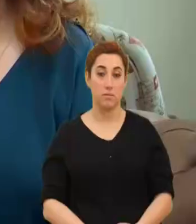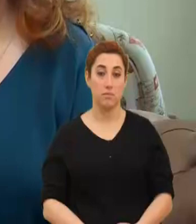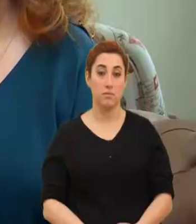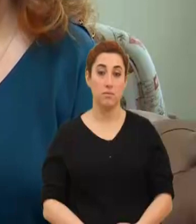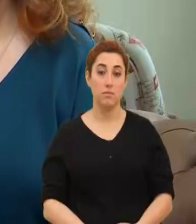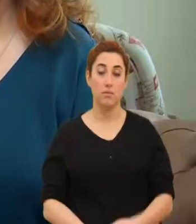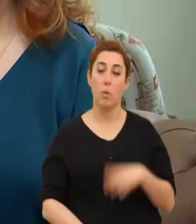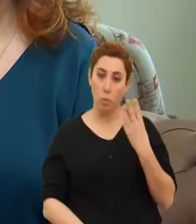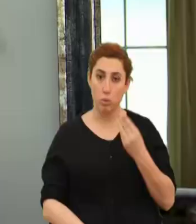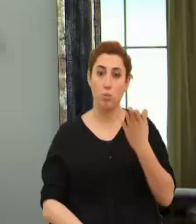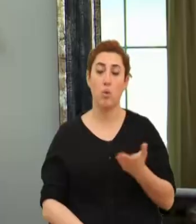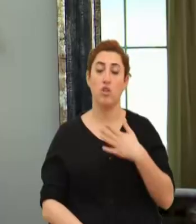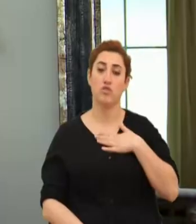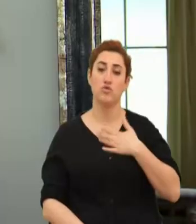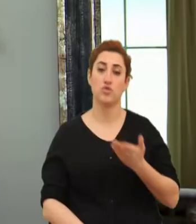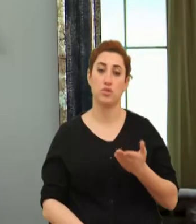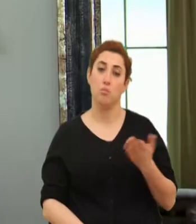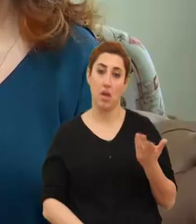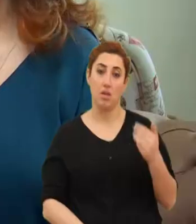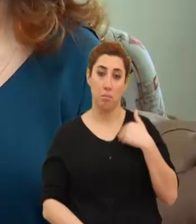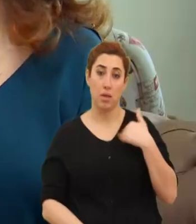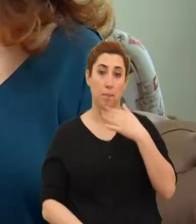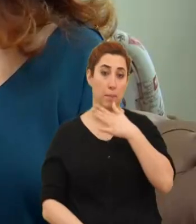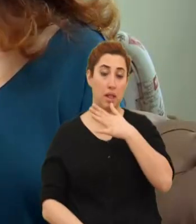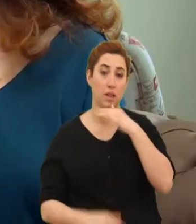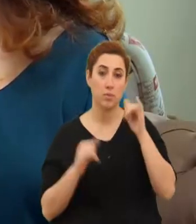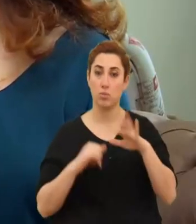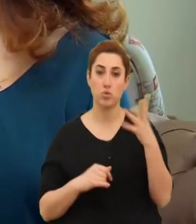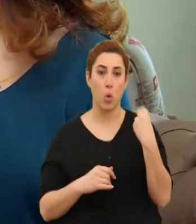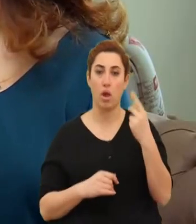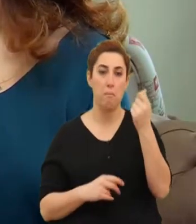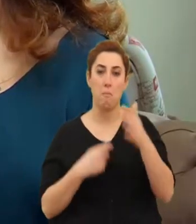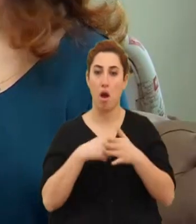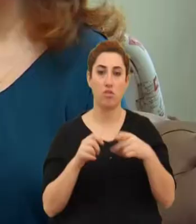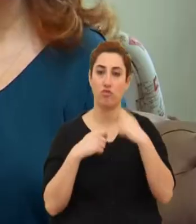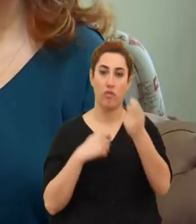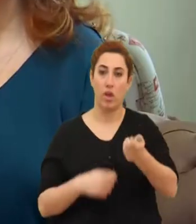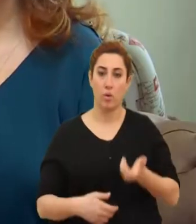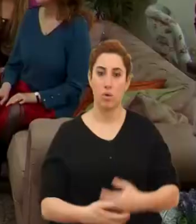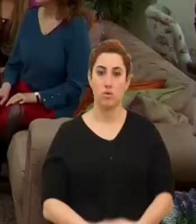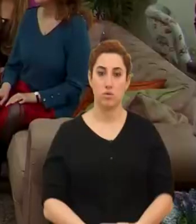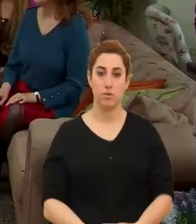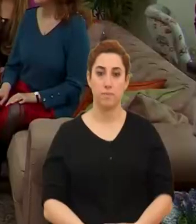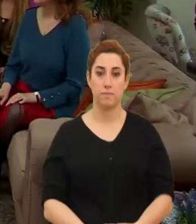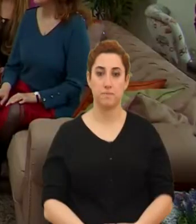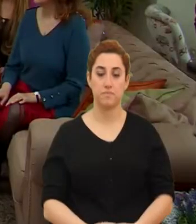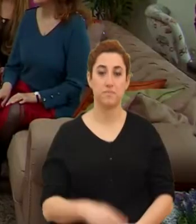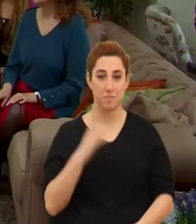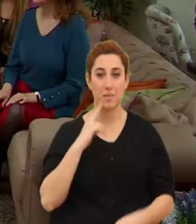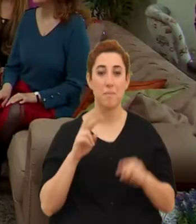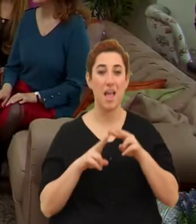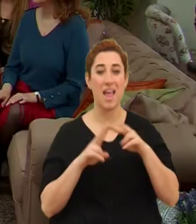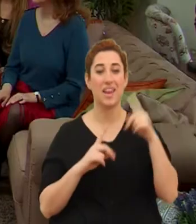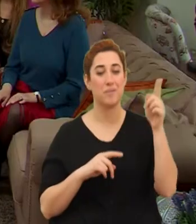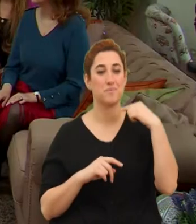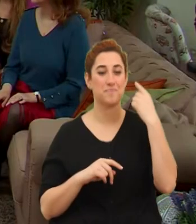Maaş az. Olur mu öyle şey canım? Yani benim bildiğim kadarıyla gayet iyi bir maaş veriyoruz yani. Efendim Meryem'in